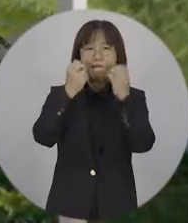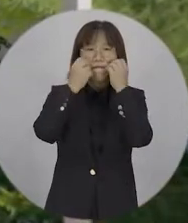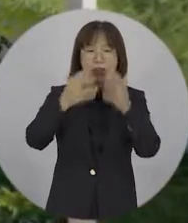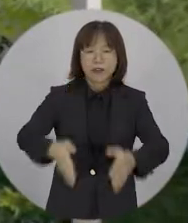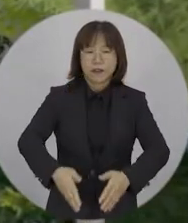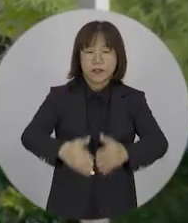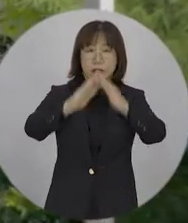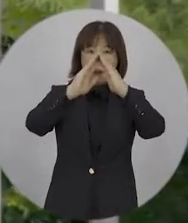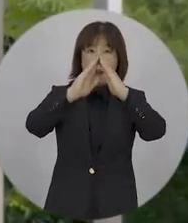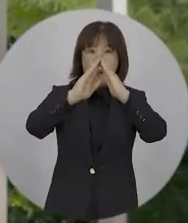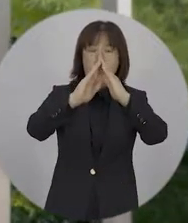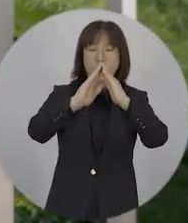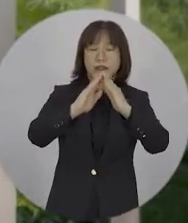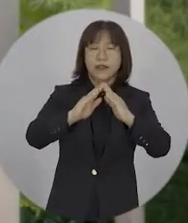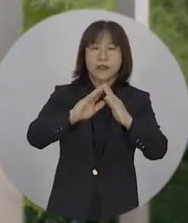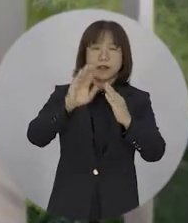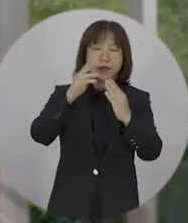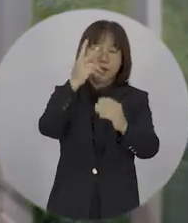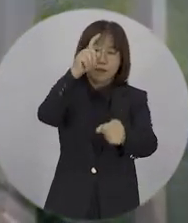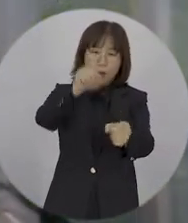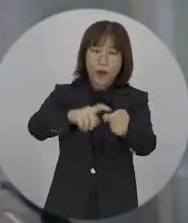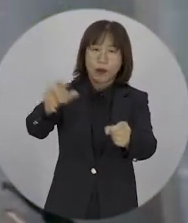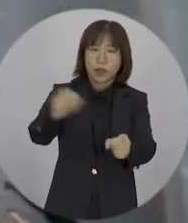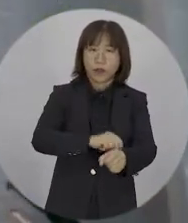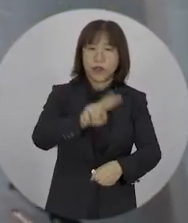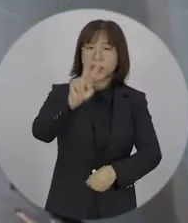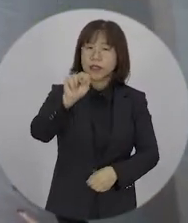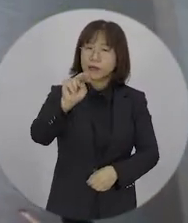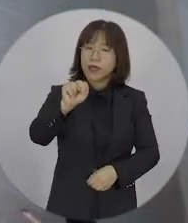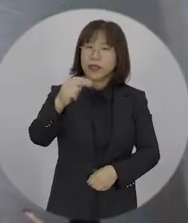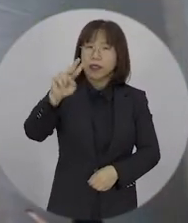목표로 마곡동 745-3번지